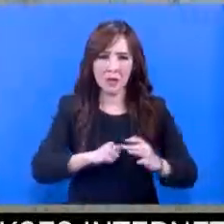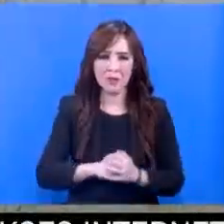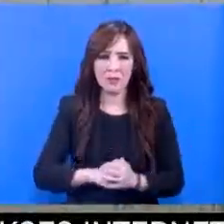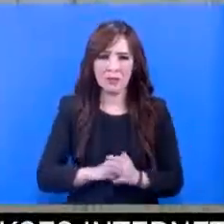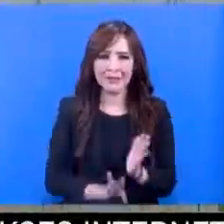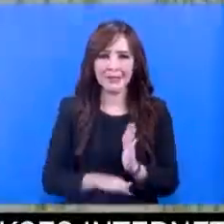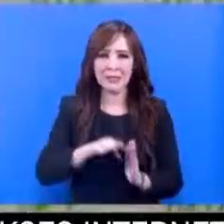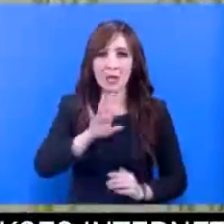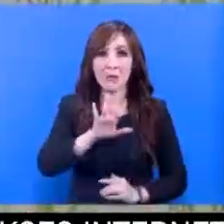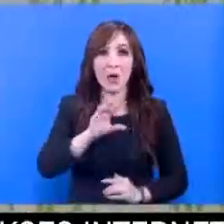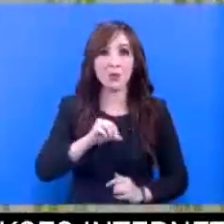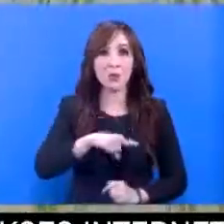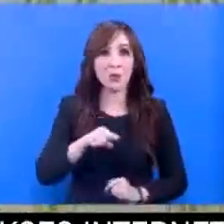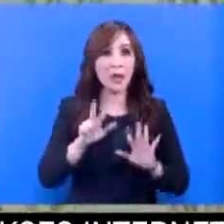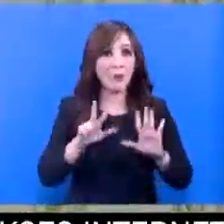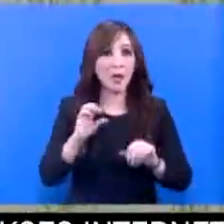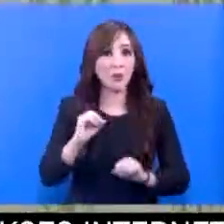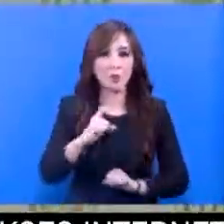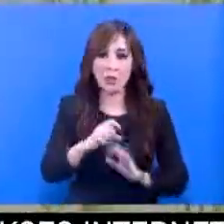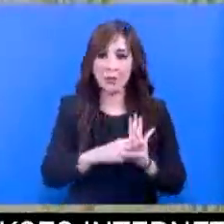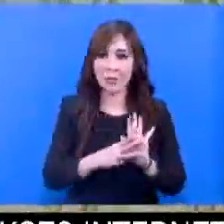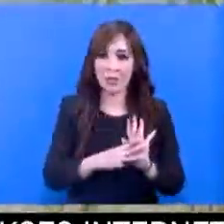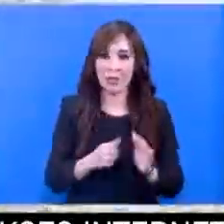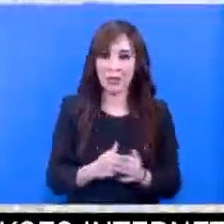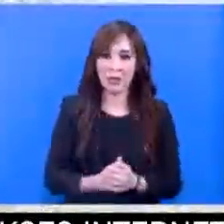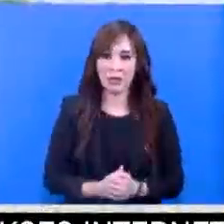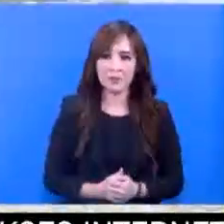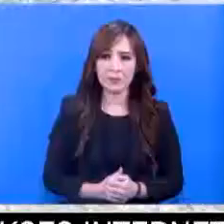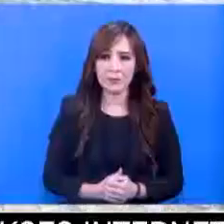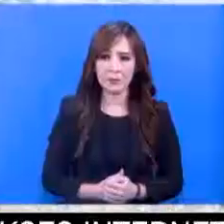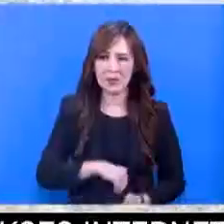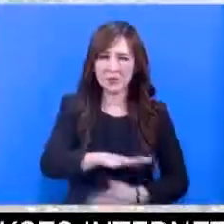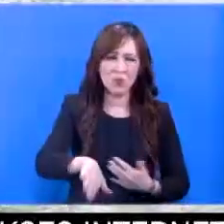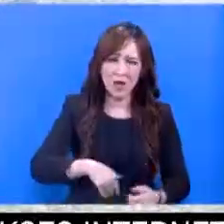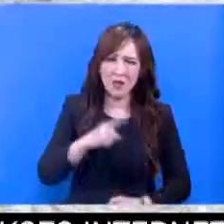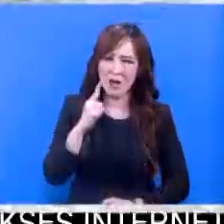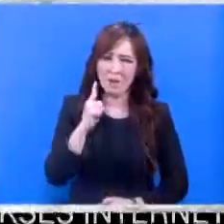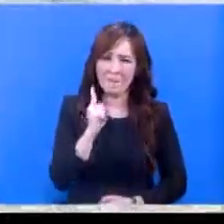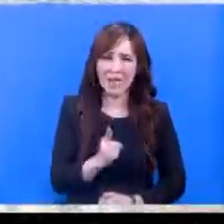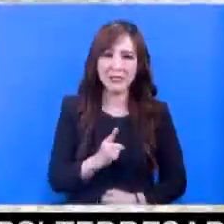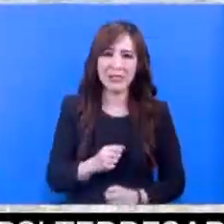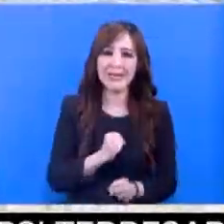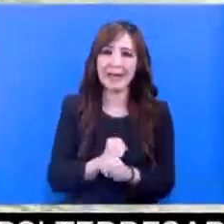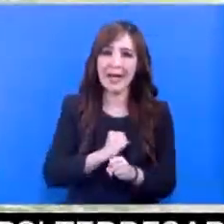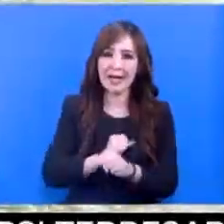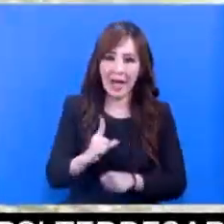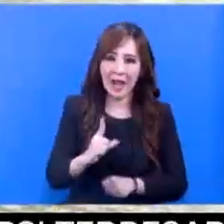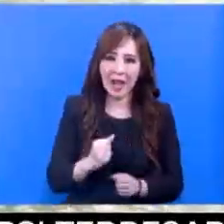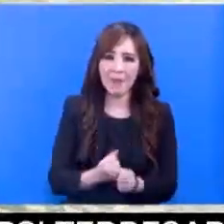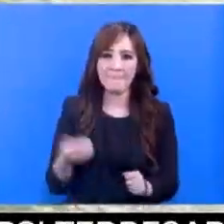cm. Terendam selama 4 hari, kini petani dipastikan gagal panen dan mengalami kerugian puluhan juta